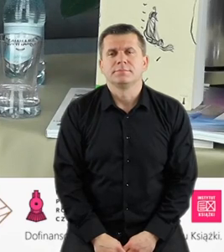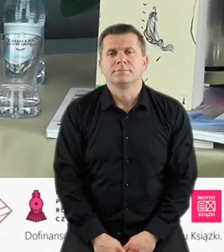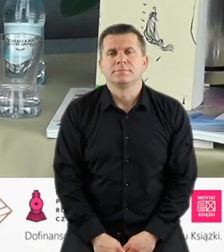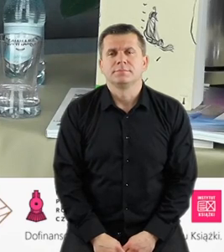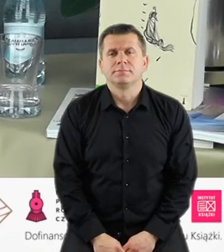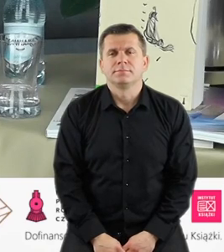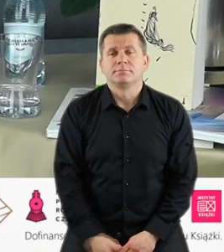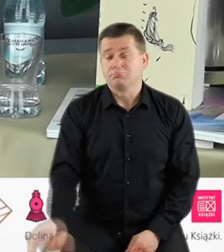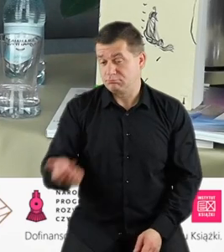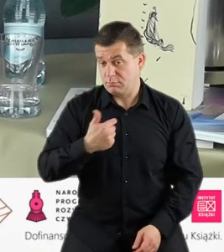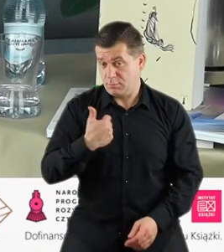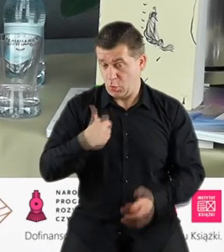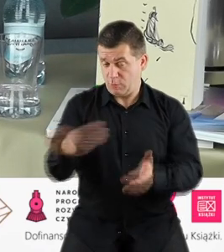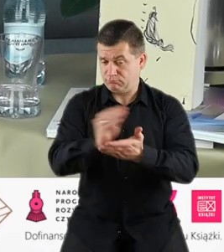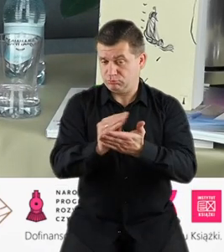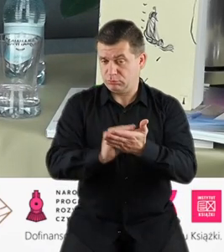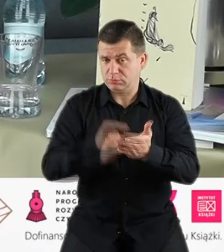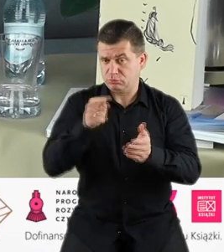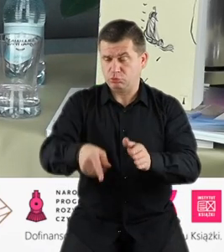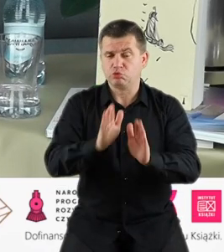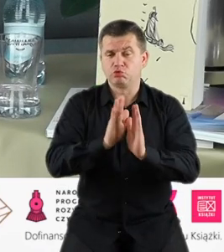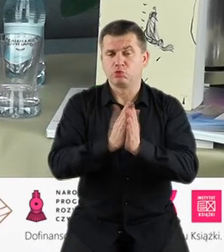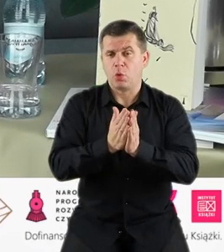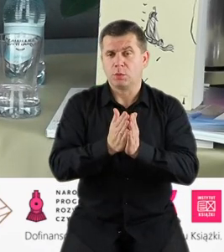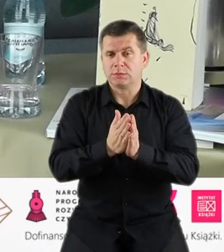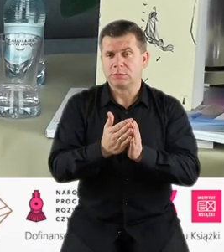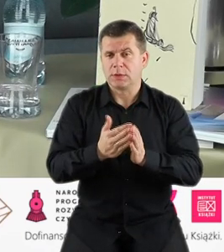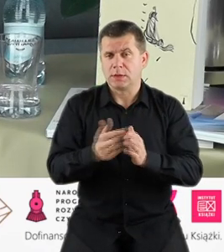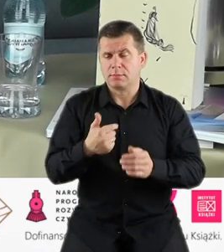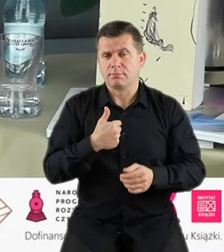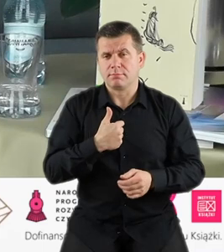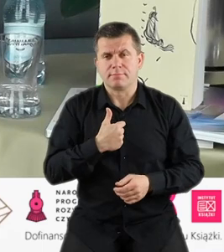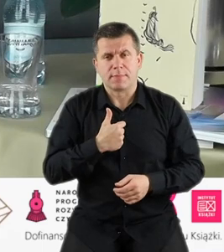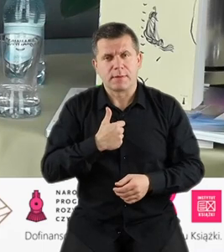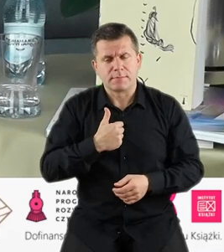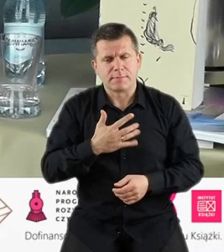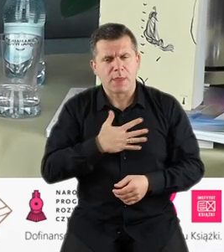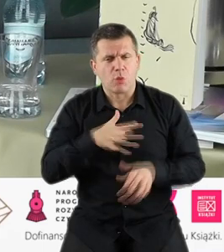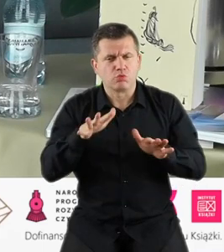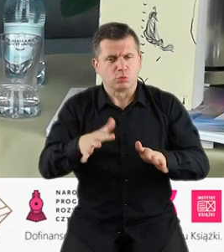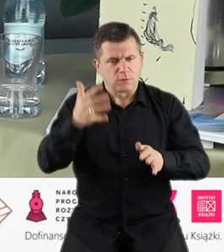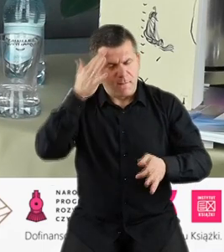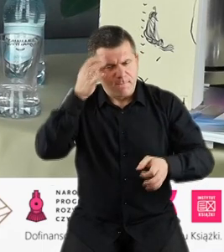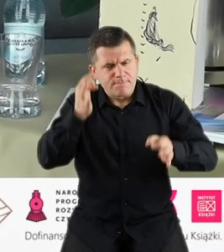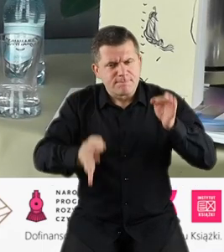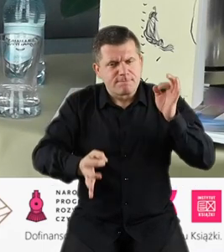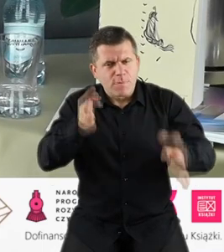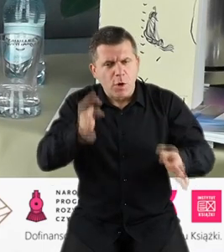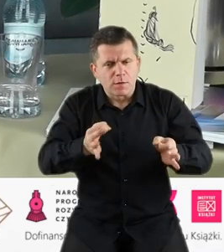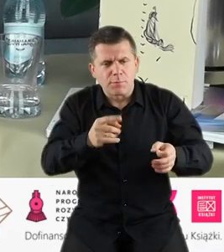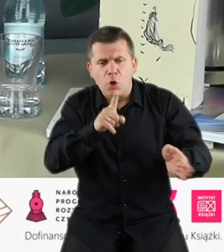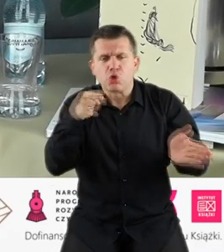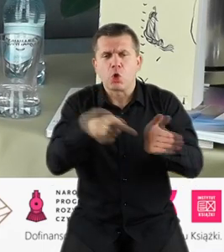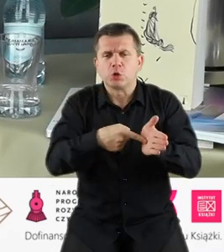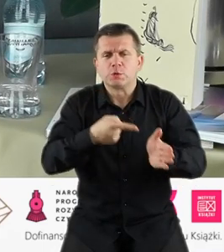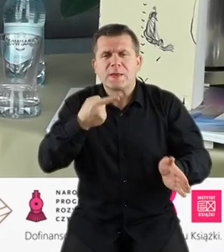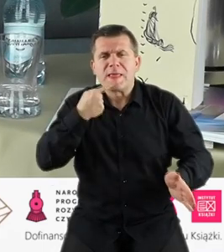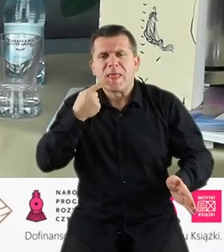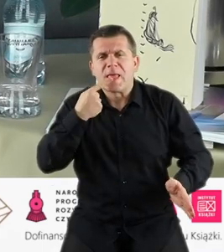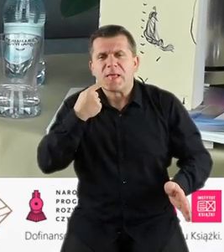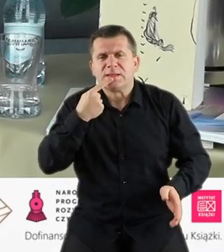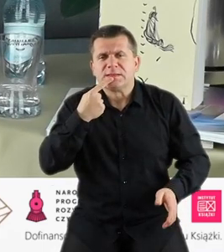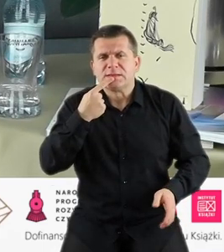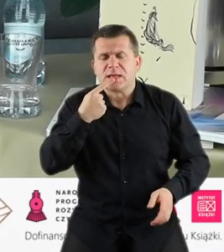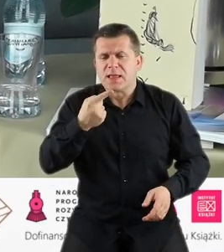W pewnym sensie, kiedy pisałam tę książkę, zmagałam się też z różnego rodzaju wątpliwościami dotyczącymi języka. Tego,